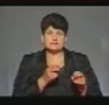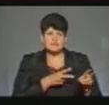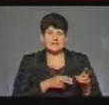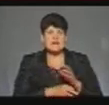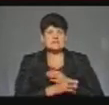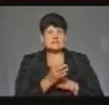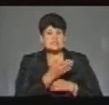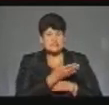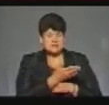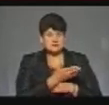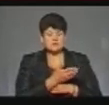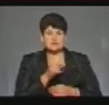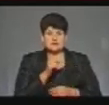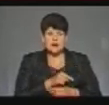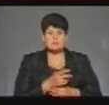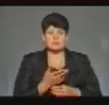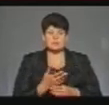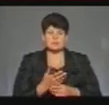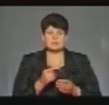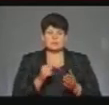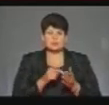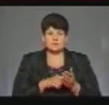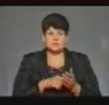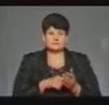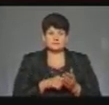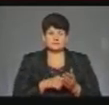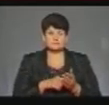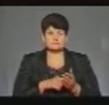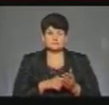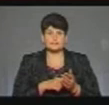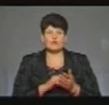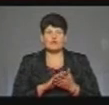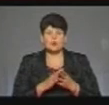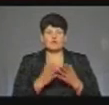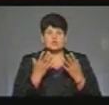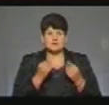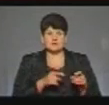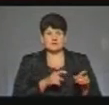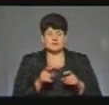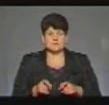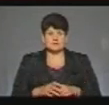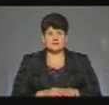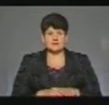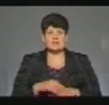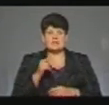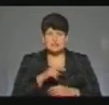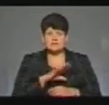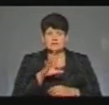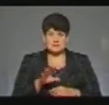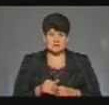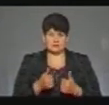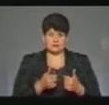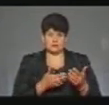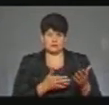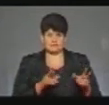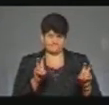там опинилися вже зараз в умовах ще одної депортації. Тобто, знаєте, вже в часі війни їх знов переселили. Їм взагалі гарно вийшло,